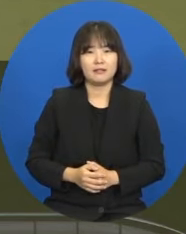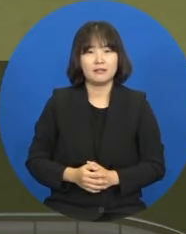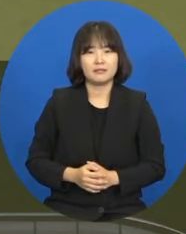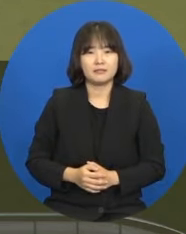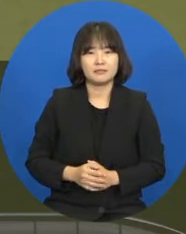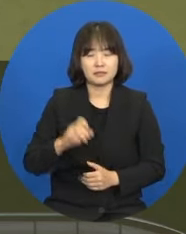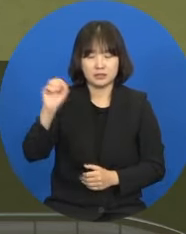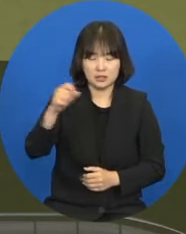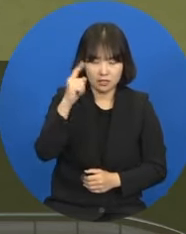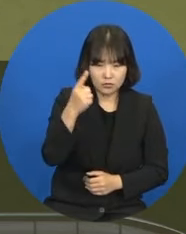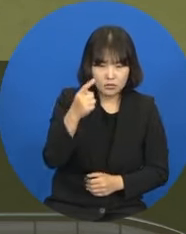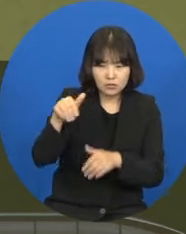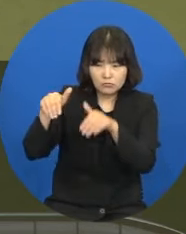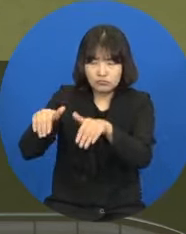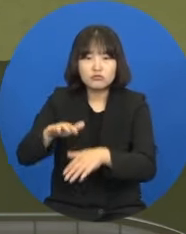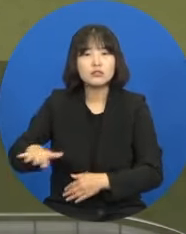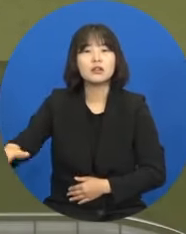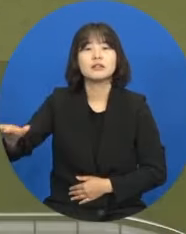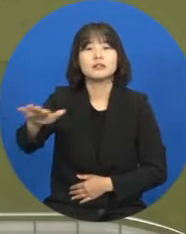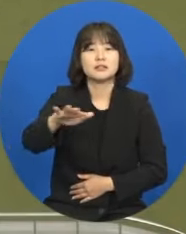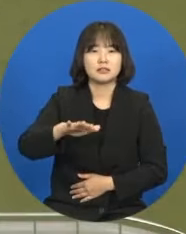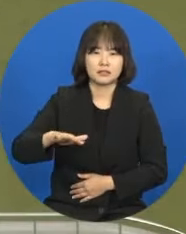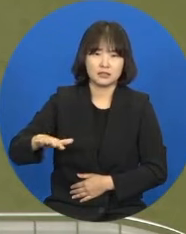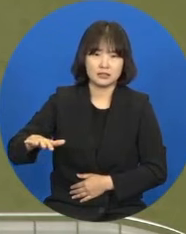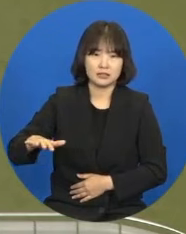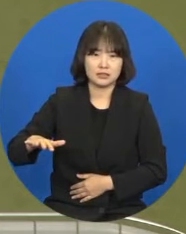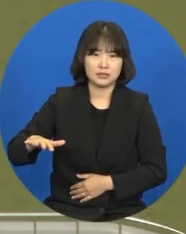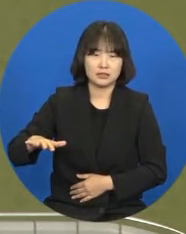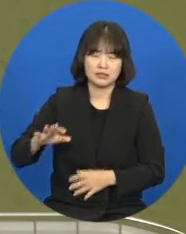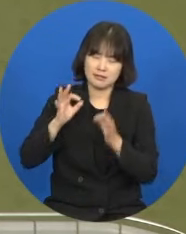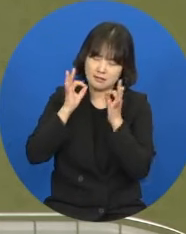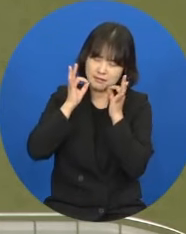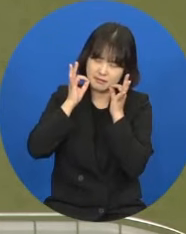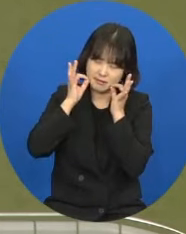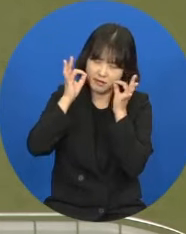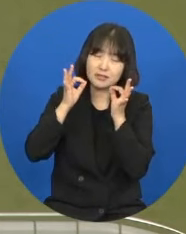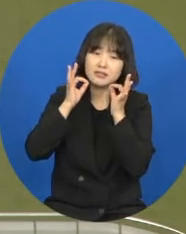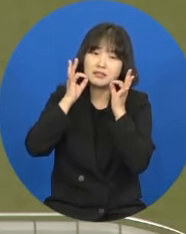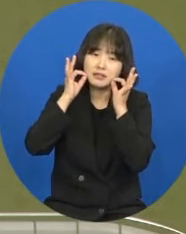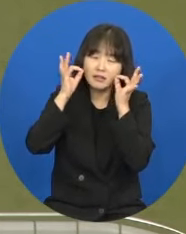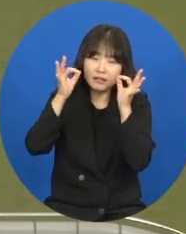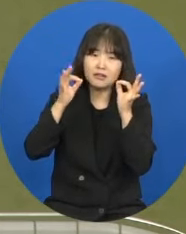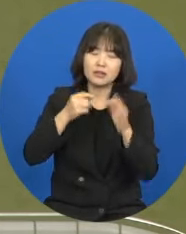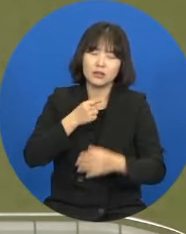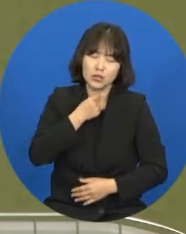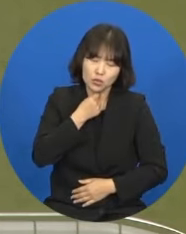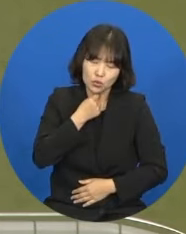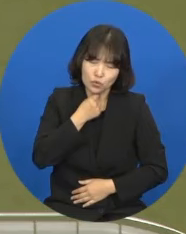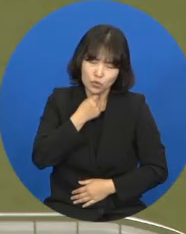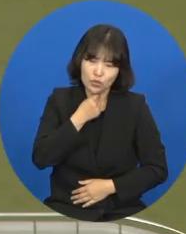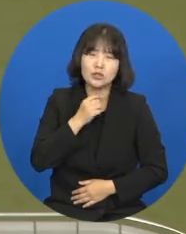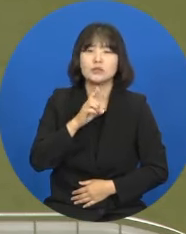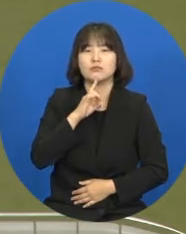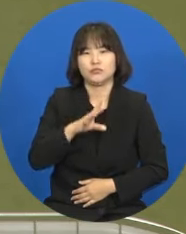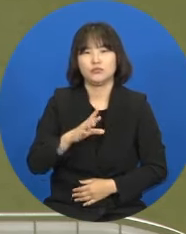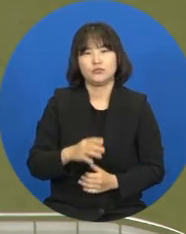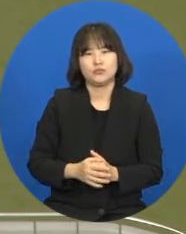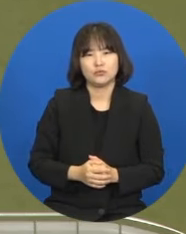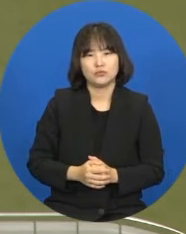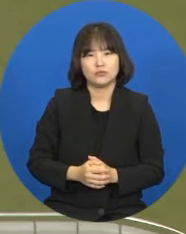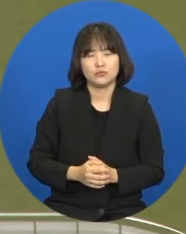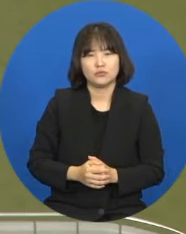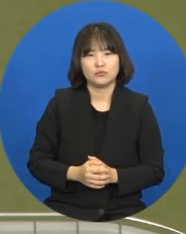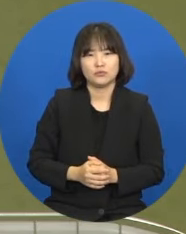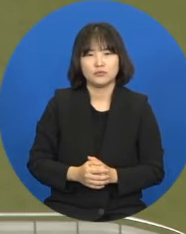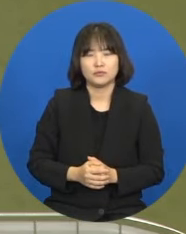다의 부들의 아주 그 간절한 바람과 소원이 투영되어서 왜곡되어서 조작된